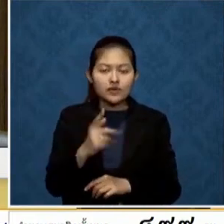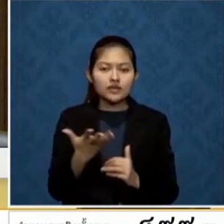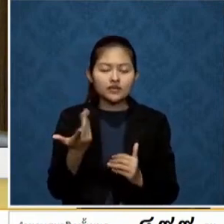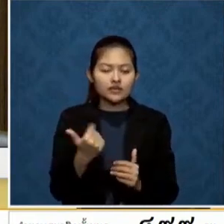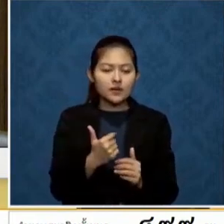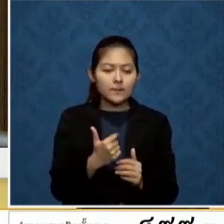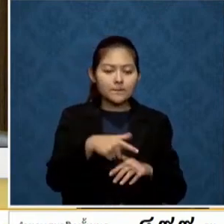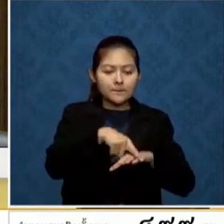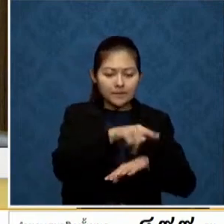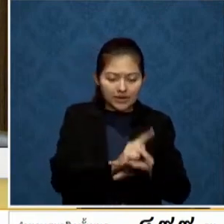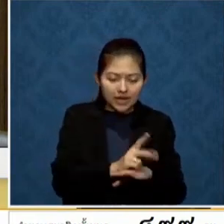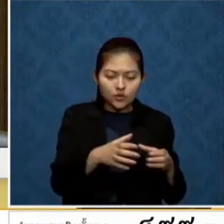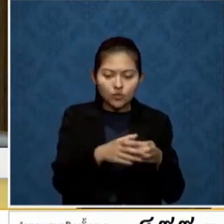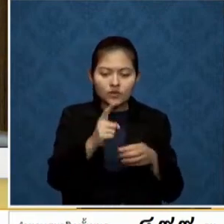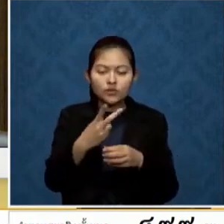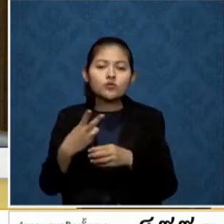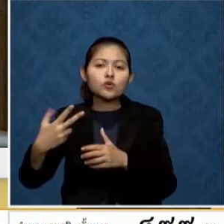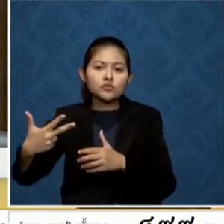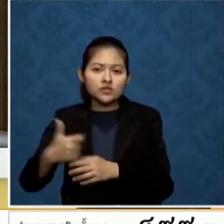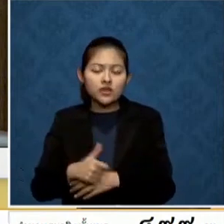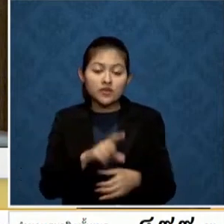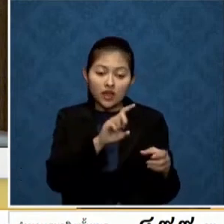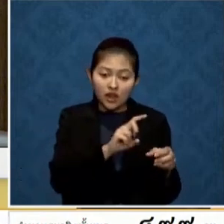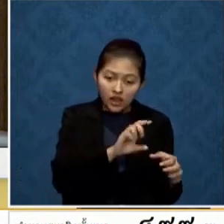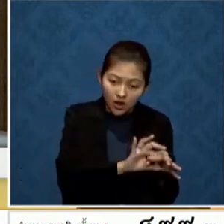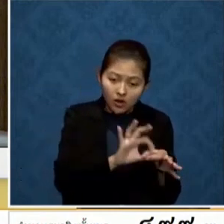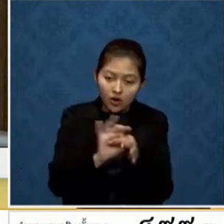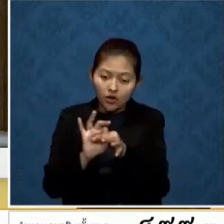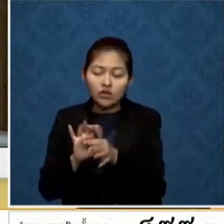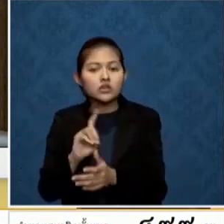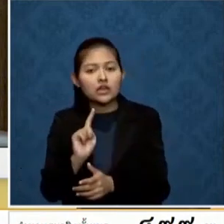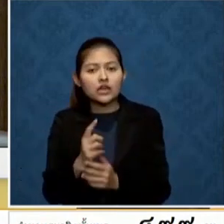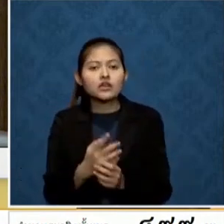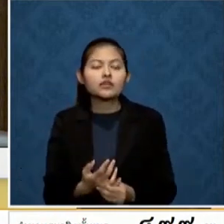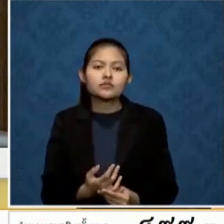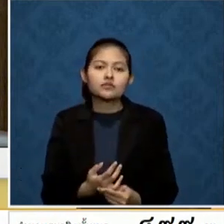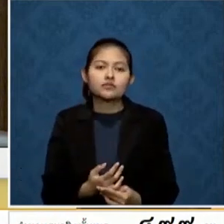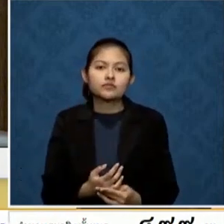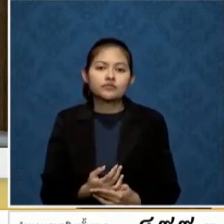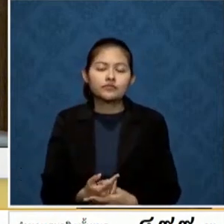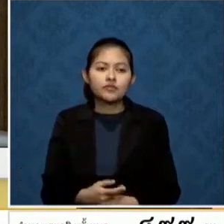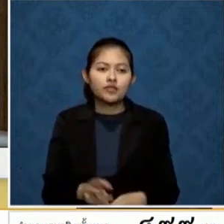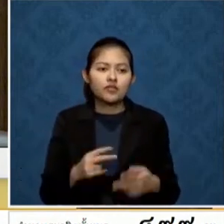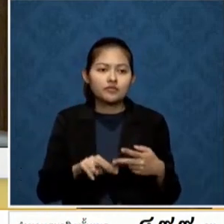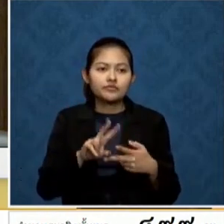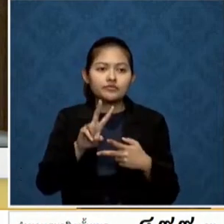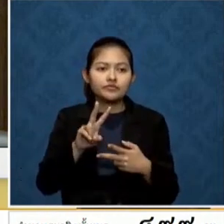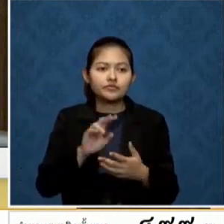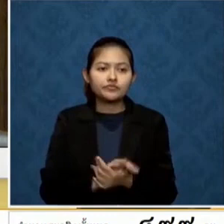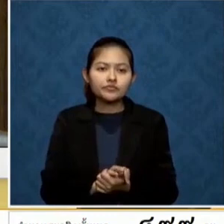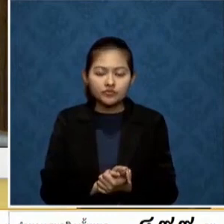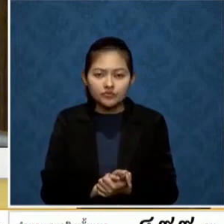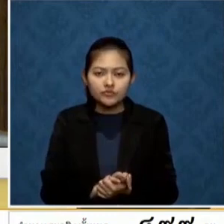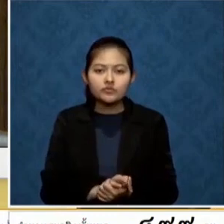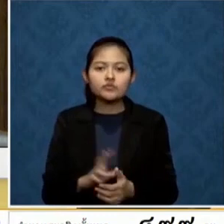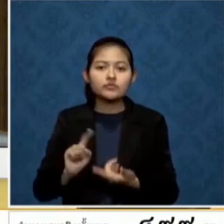ประธานคณะกรรมาธิการ 3คณะนั้นเนี่ยควรจะต้องมีการล็อคหรือไม่นะประเด็นที่ 2ครับเป็นประเด็นที่ถูกหยิบยกขึ้นมาโดยเพื่อนสมาชิก